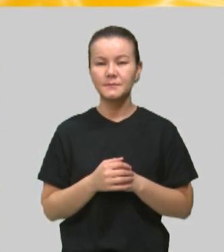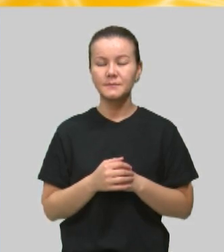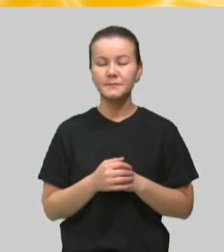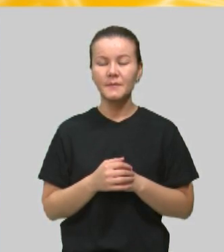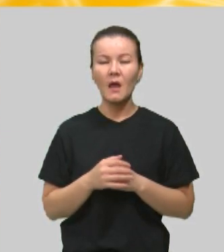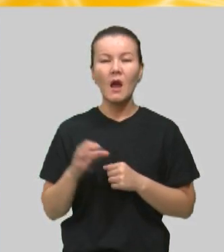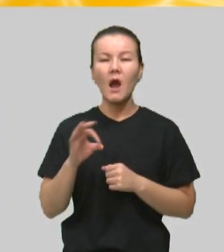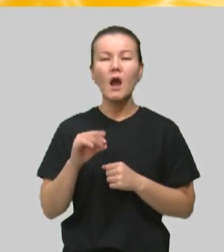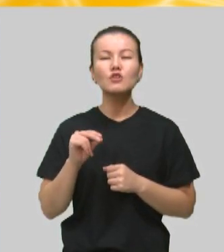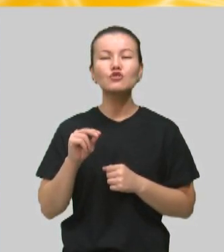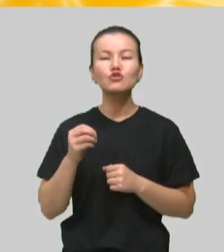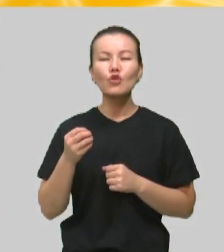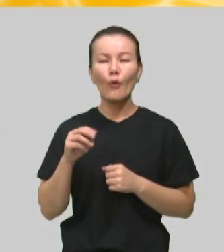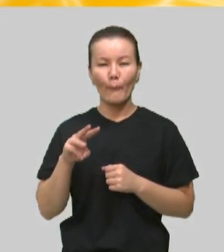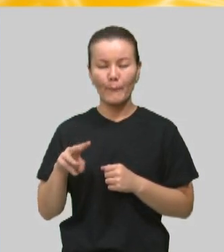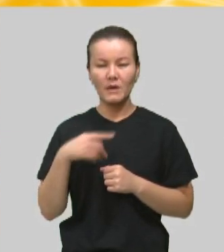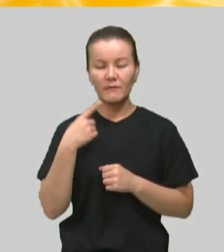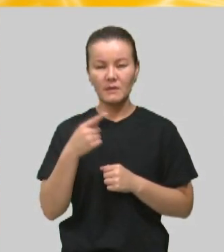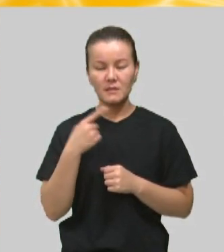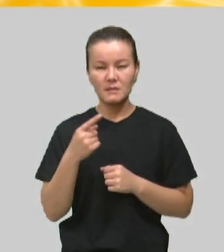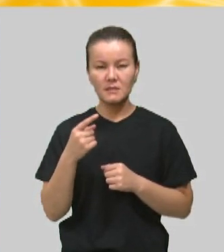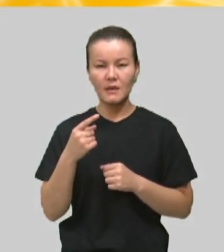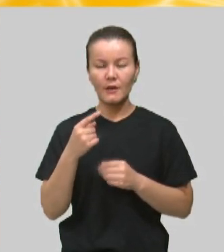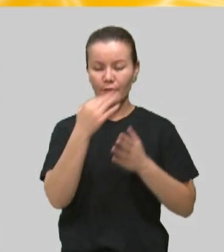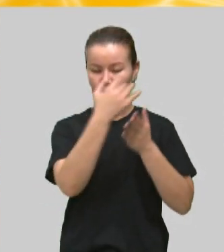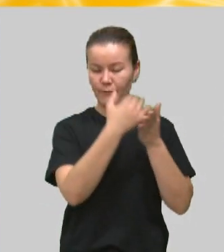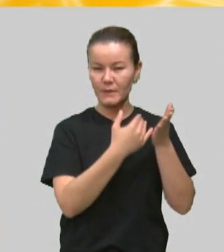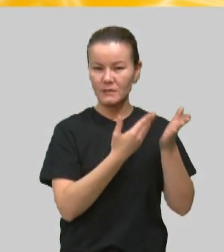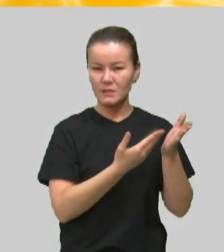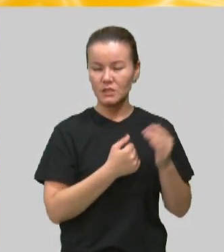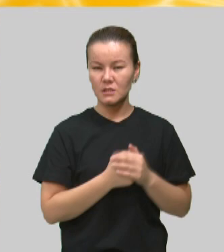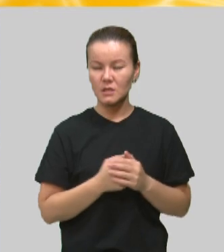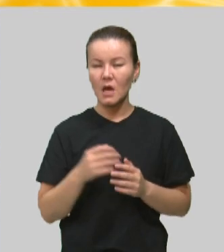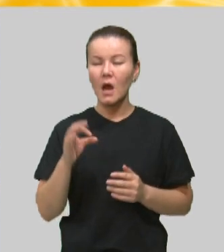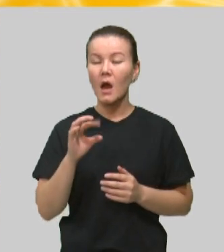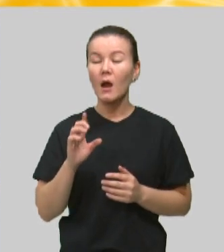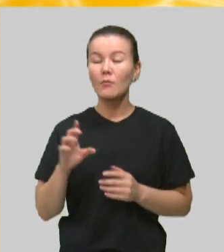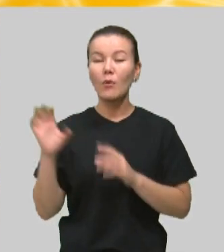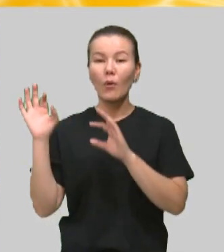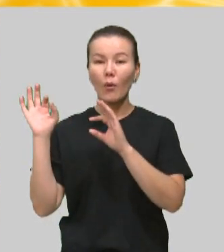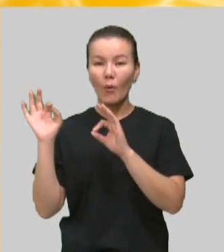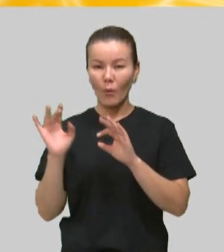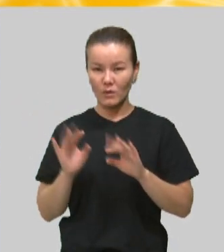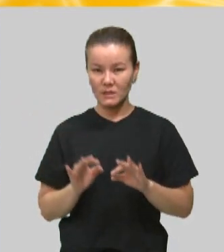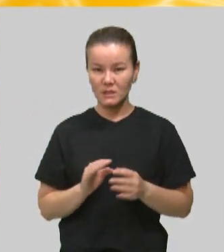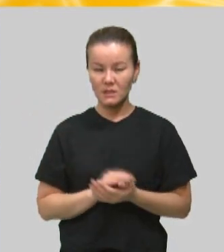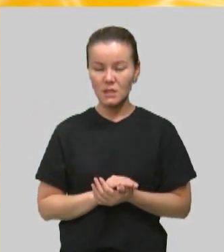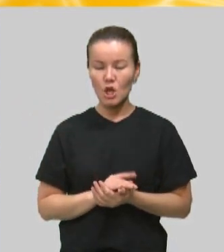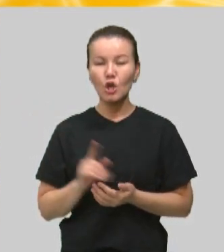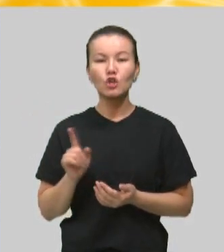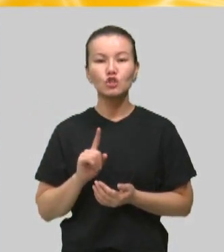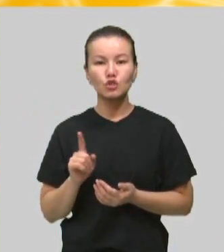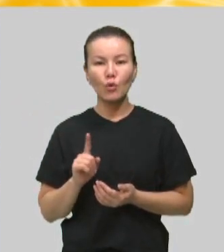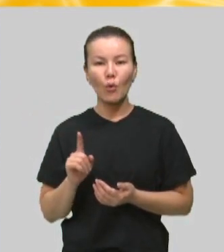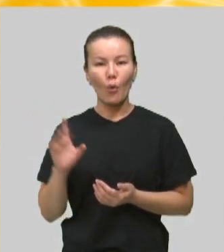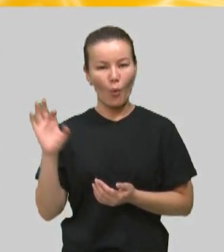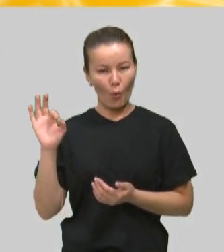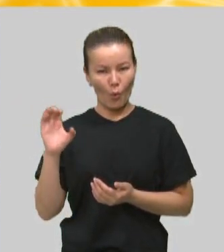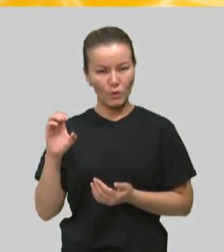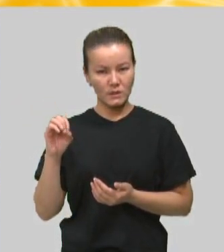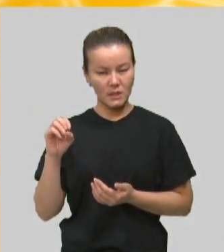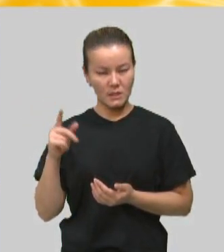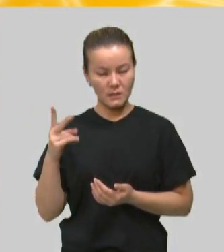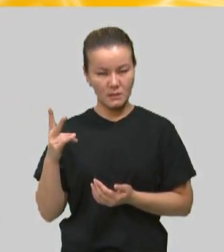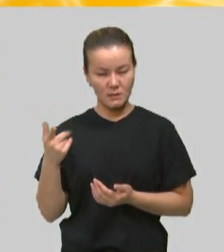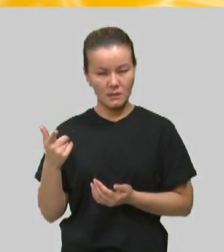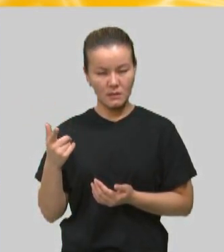О чем говорится в предложении? Об осени. Что